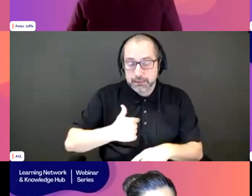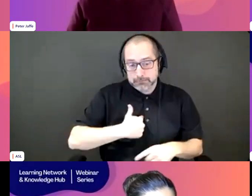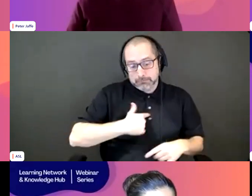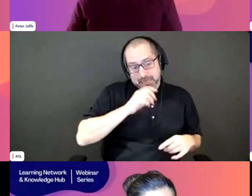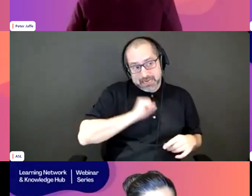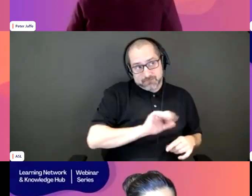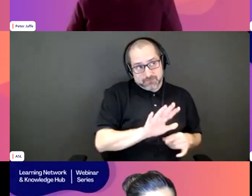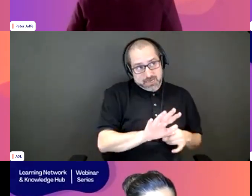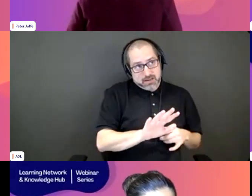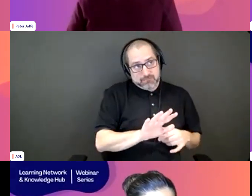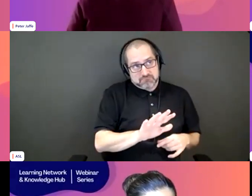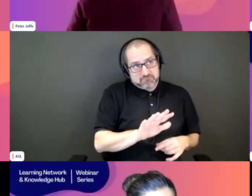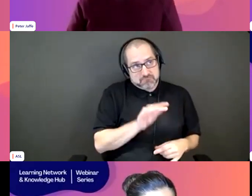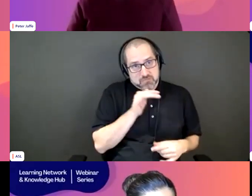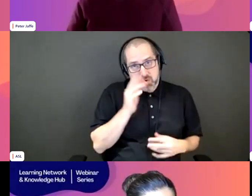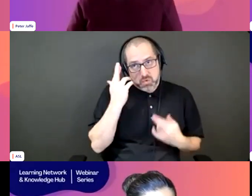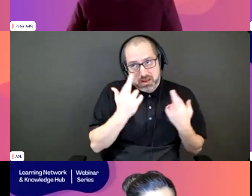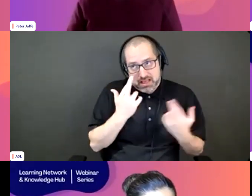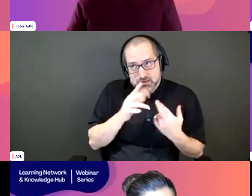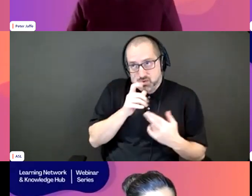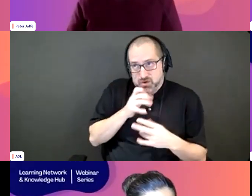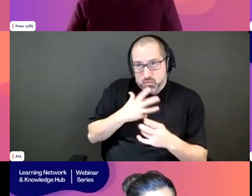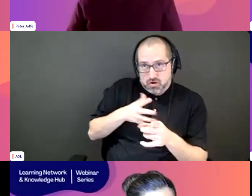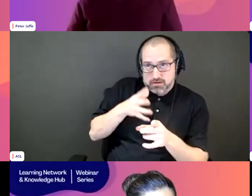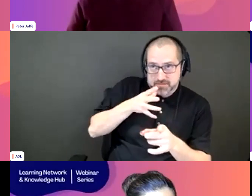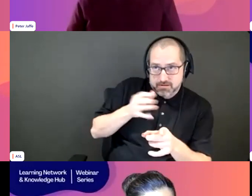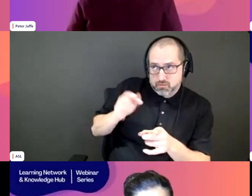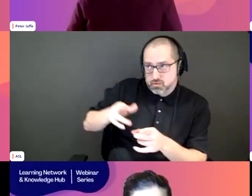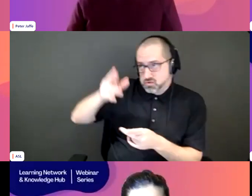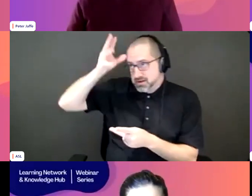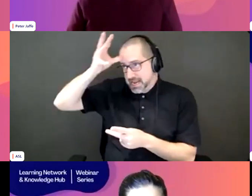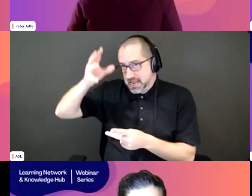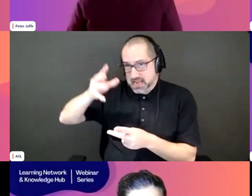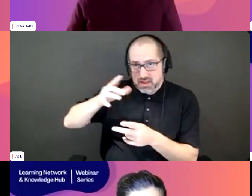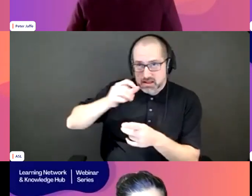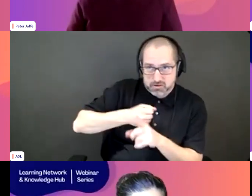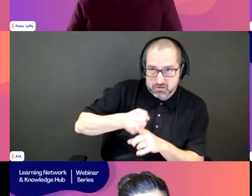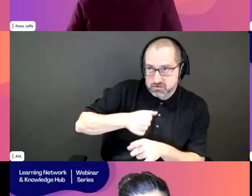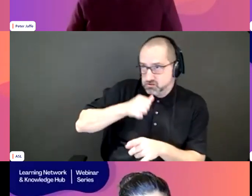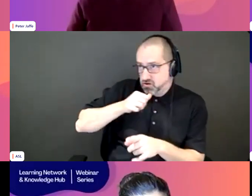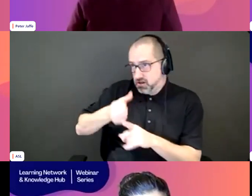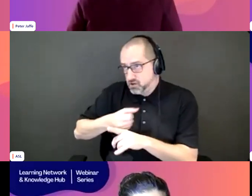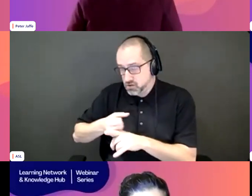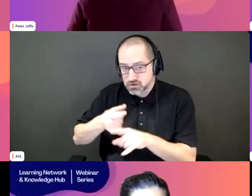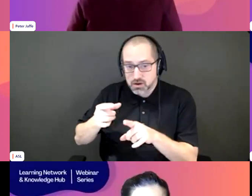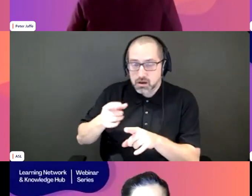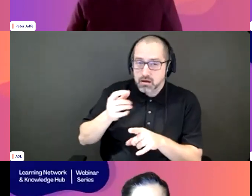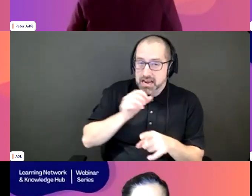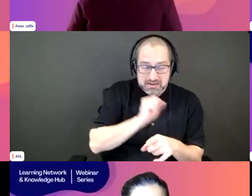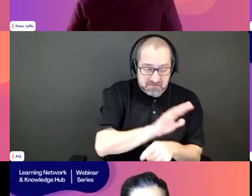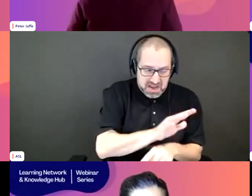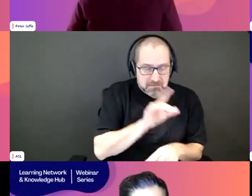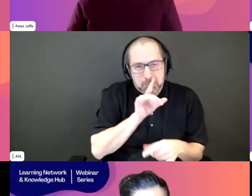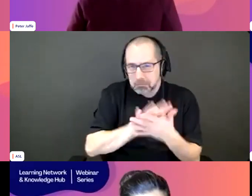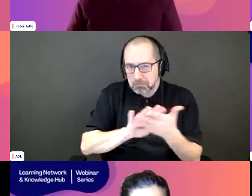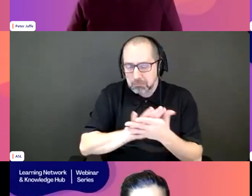je ne comprenais pas exactement avec qui je voulais vivre et qu'est-ce que c'était la maltraitance mais à l'âge de 9 ans